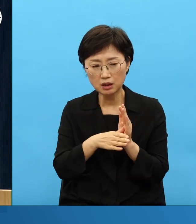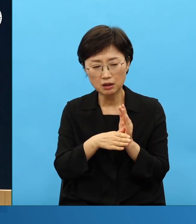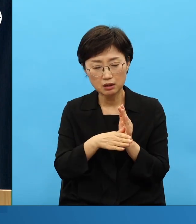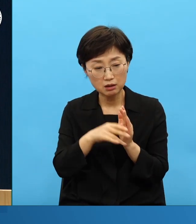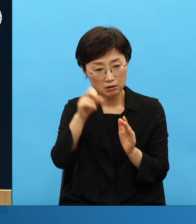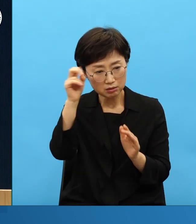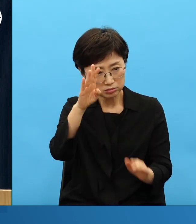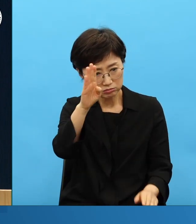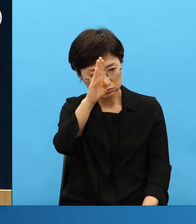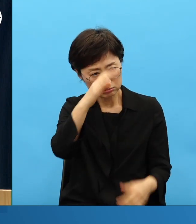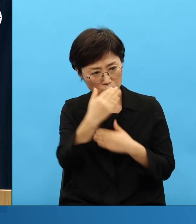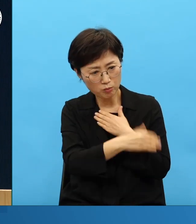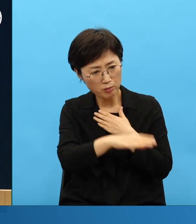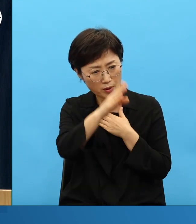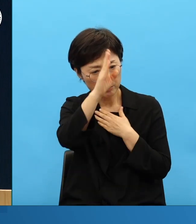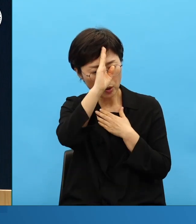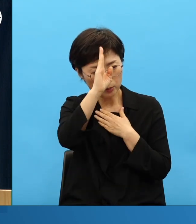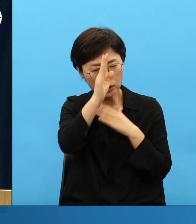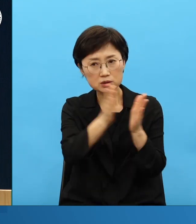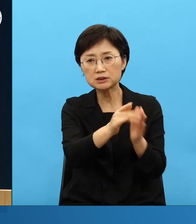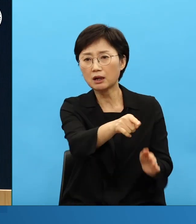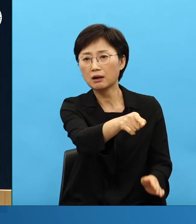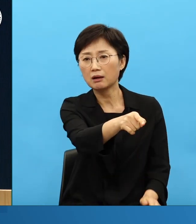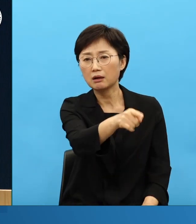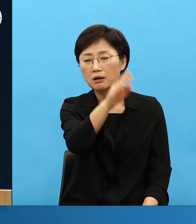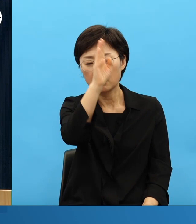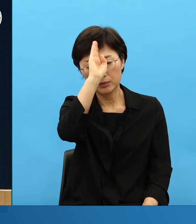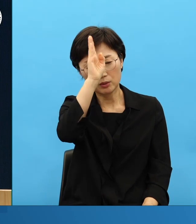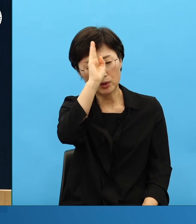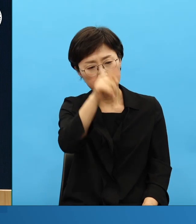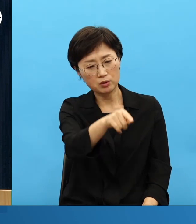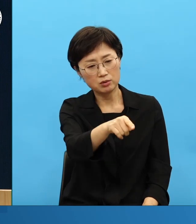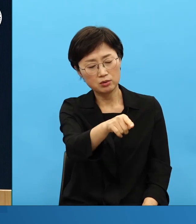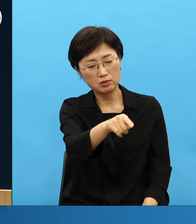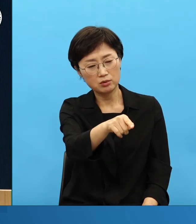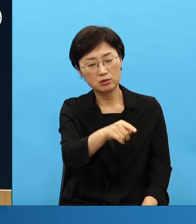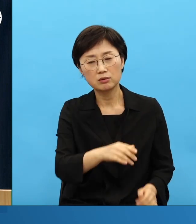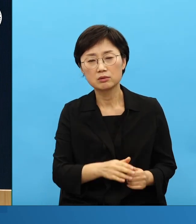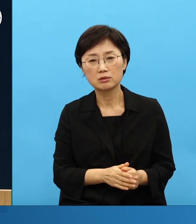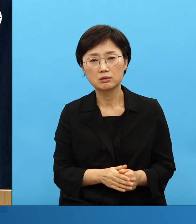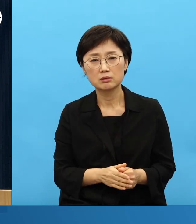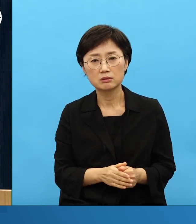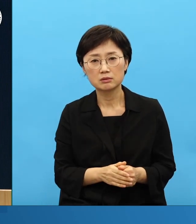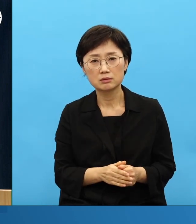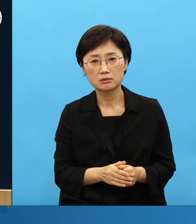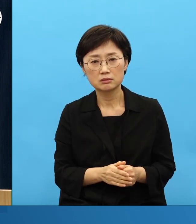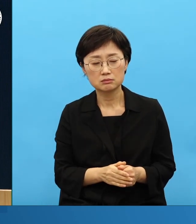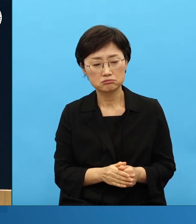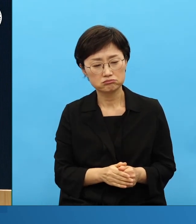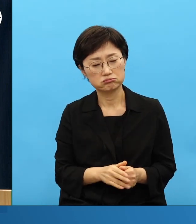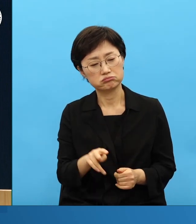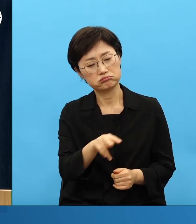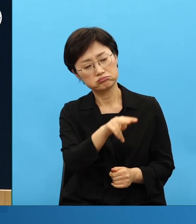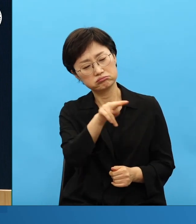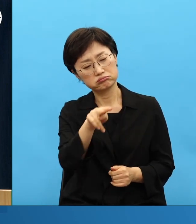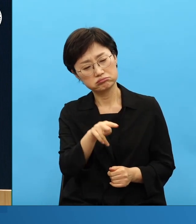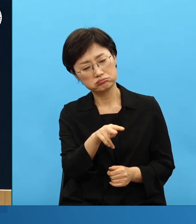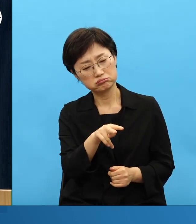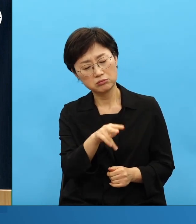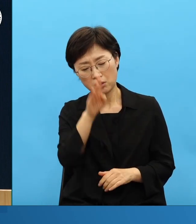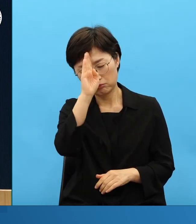들었어요. But he suffered very much to attain that position, but he wasn't very old when he incurred a disease. 그래서 뭐 이렇게